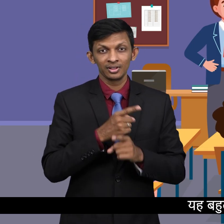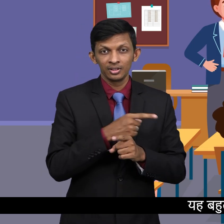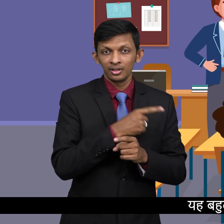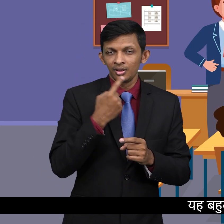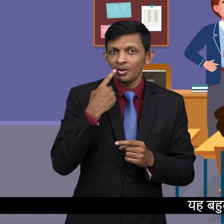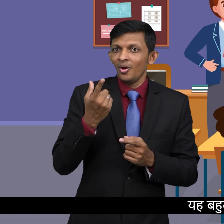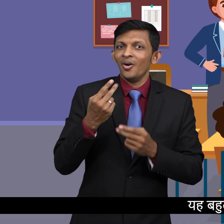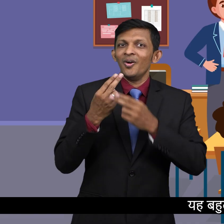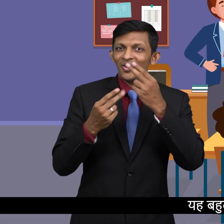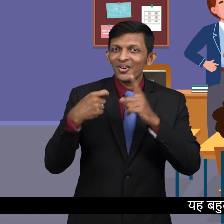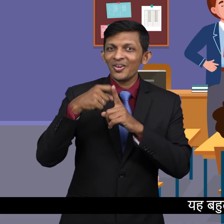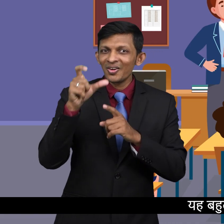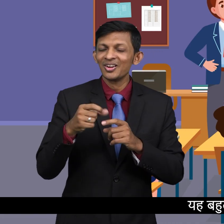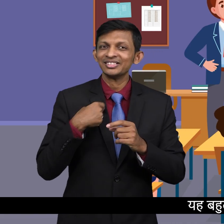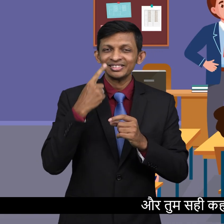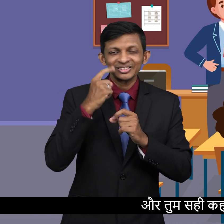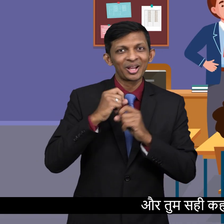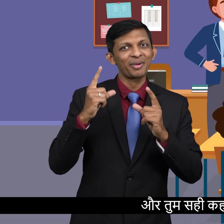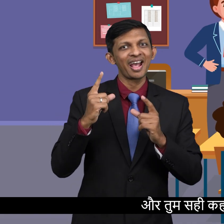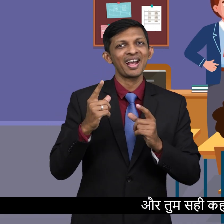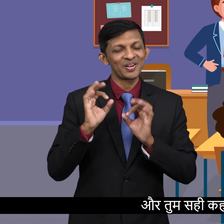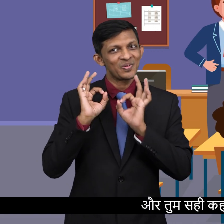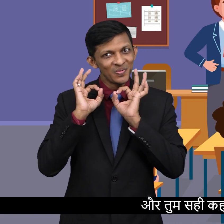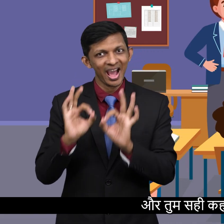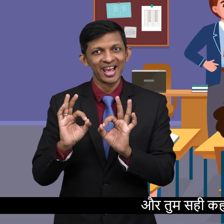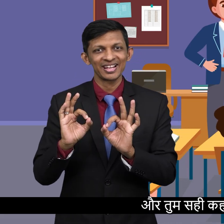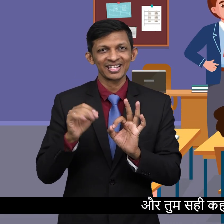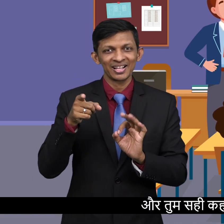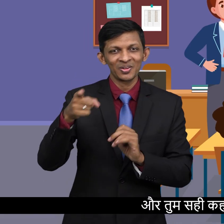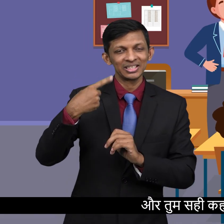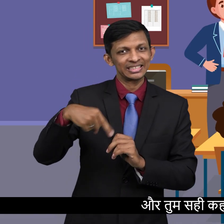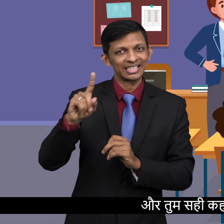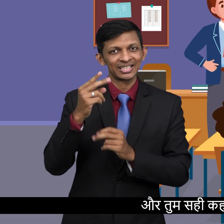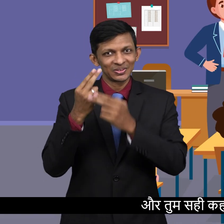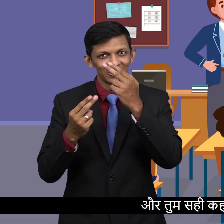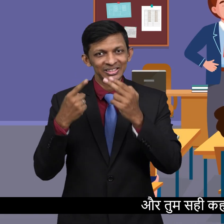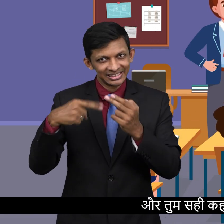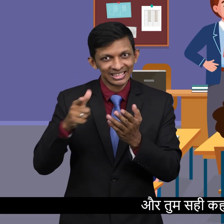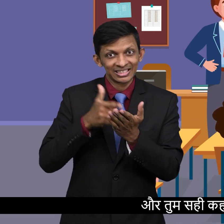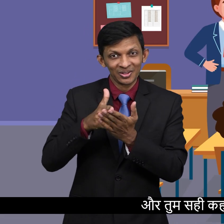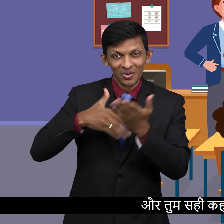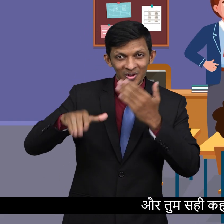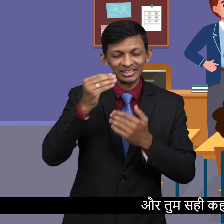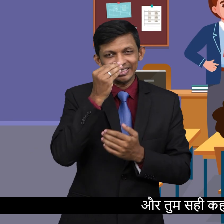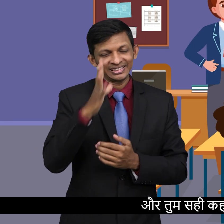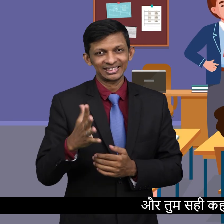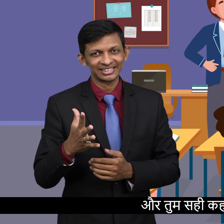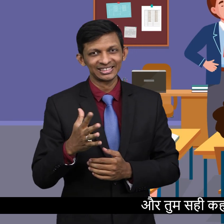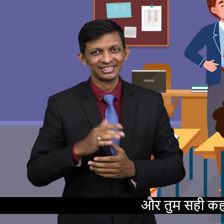ये बहुत अच्छा है कार्तिक, और तुम सही कह रहे हो, खेती आसान नहीं है।